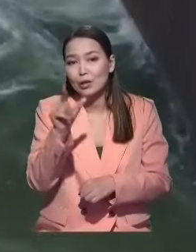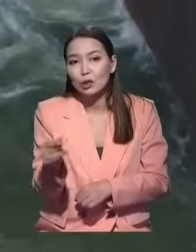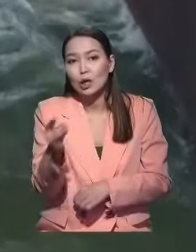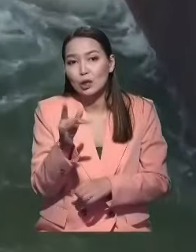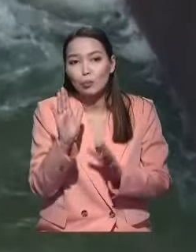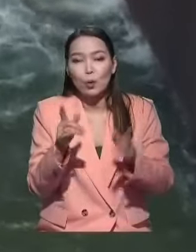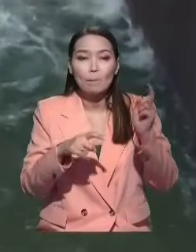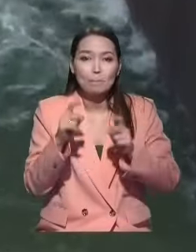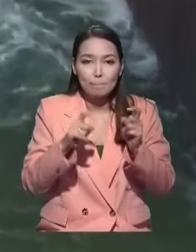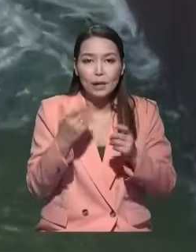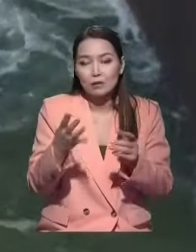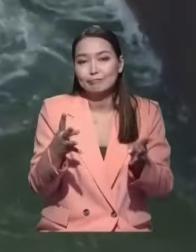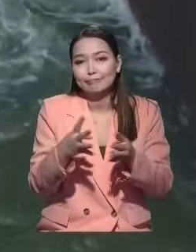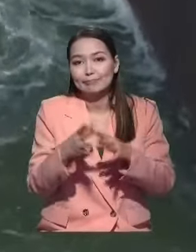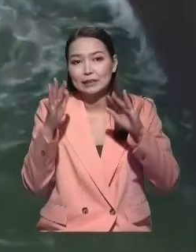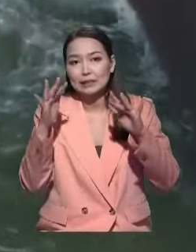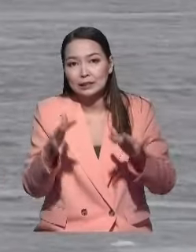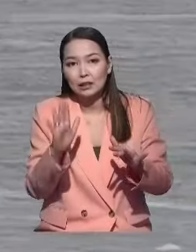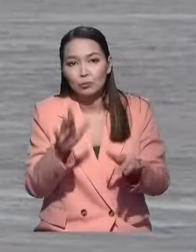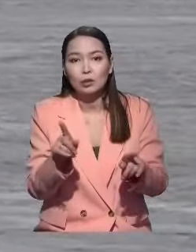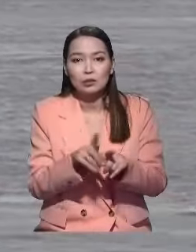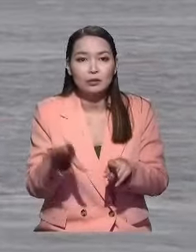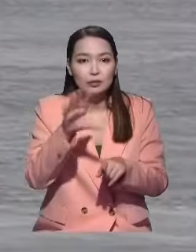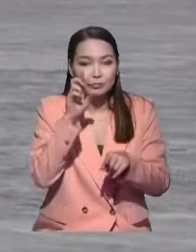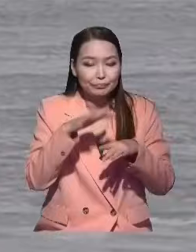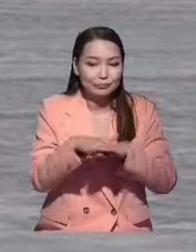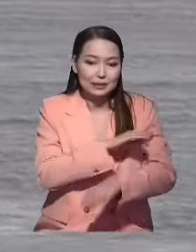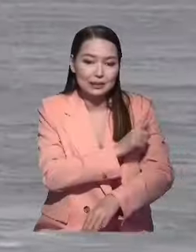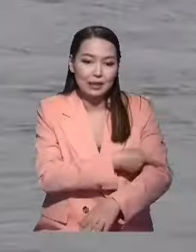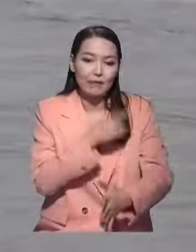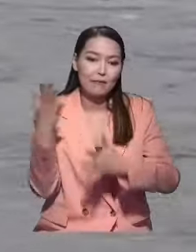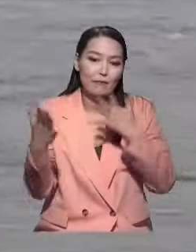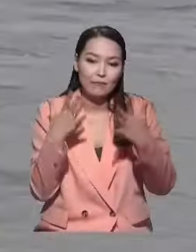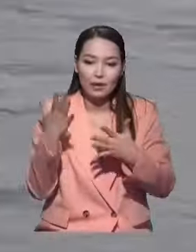пройдут дожди с переходом в снег. Также по всей стране ожидается усиление ветра.